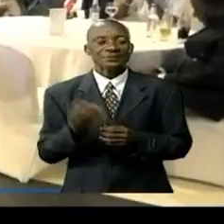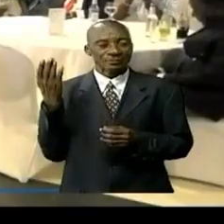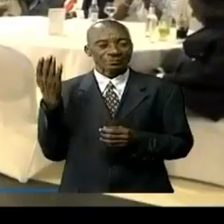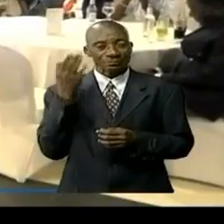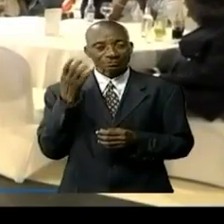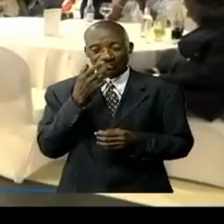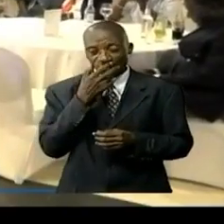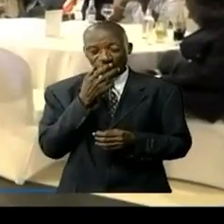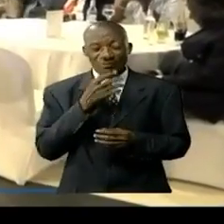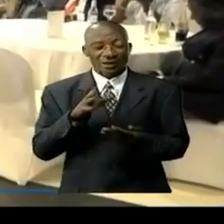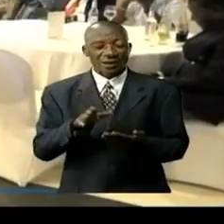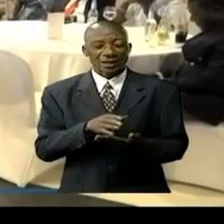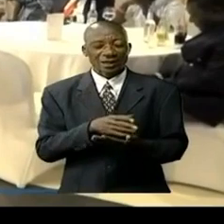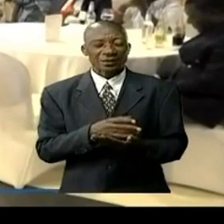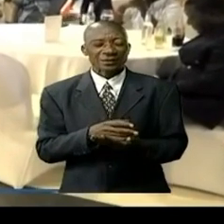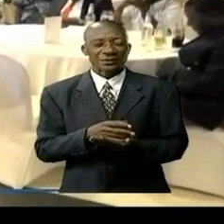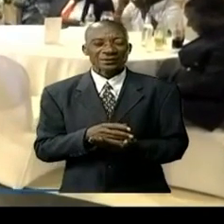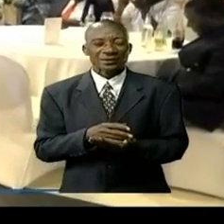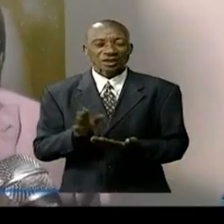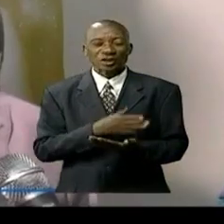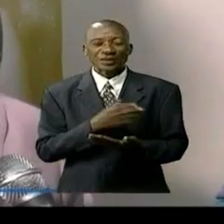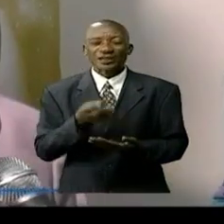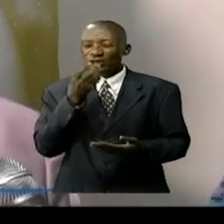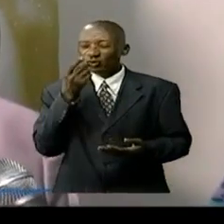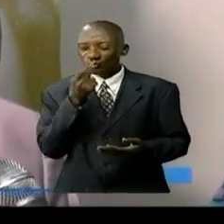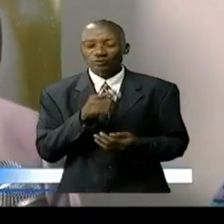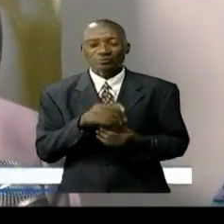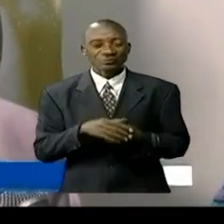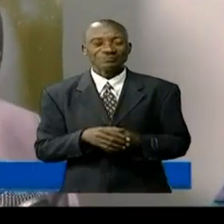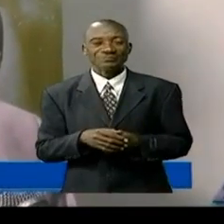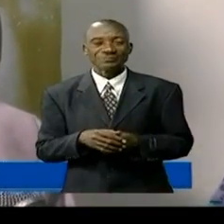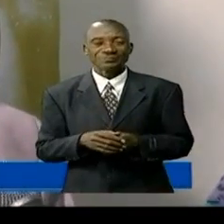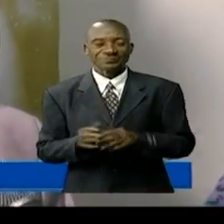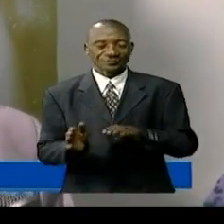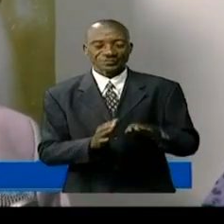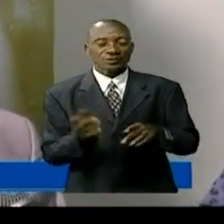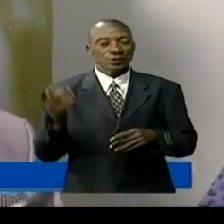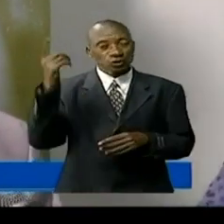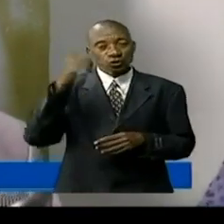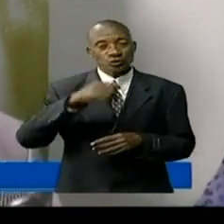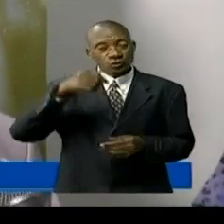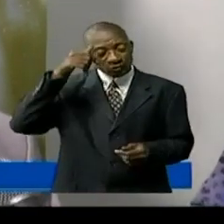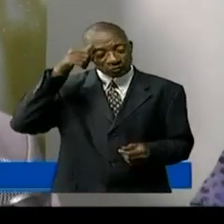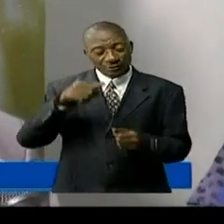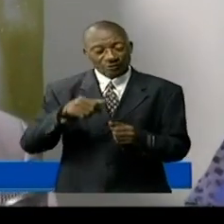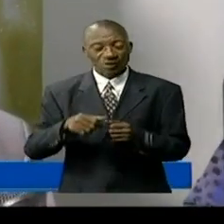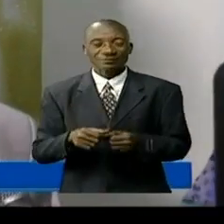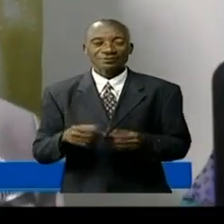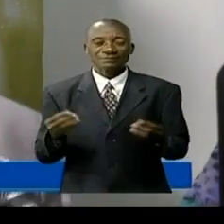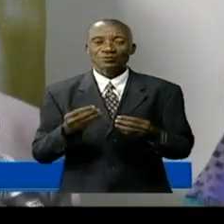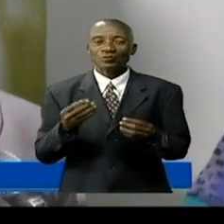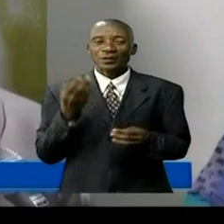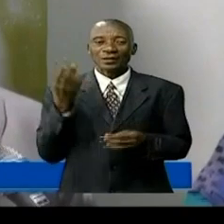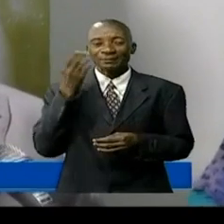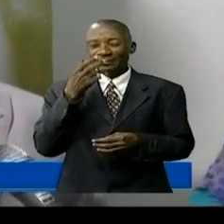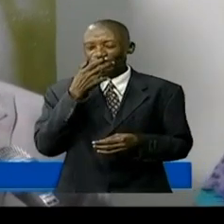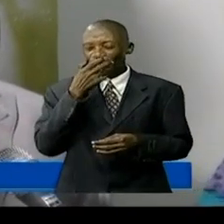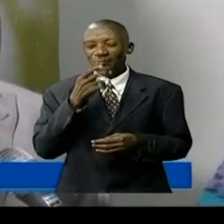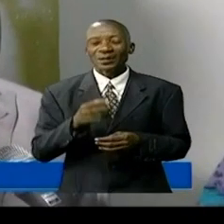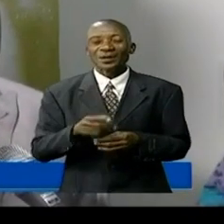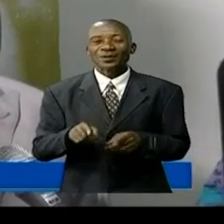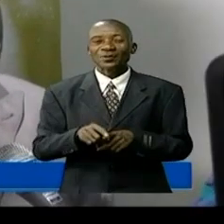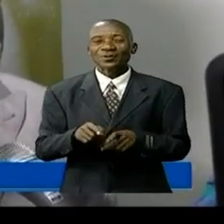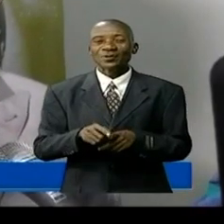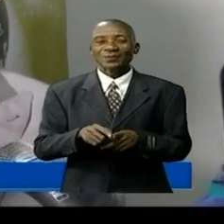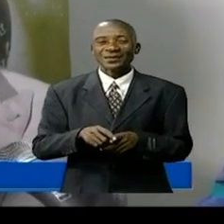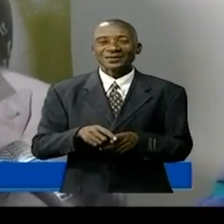africaine. C'est un jour mémorable parce que Papa Wemba, c'est une icône de la musique congolaise. Il avait une